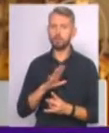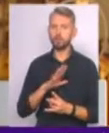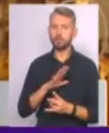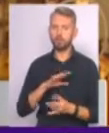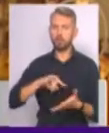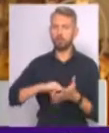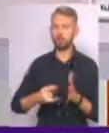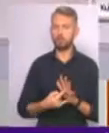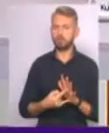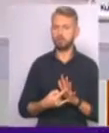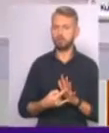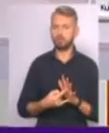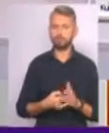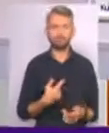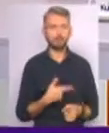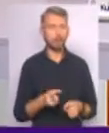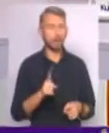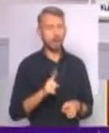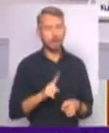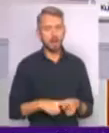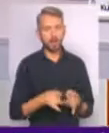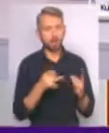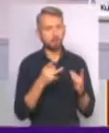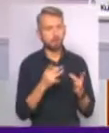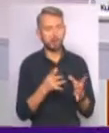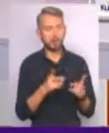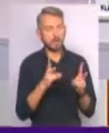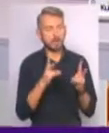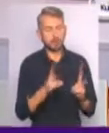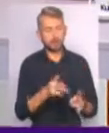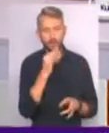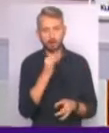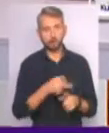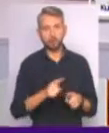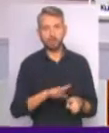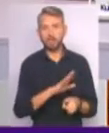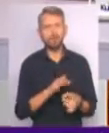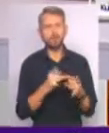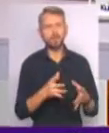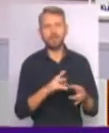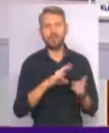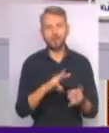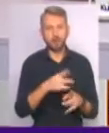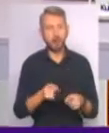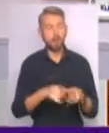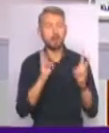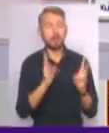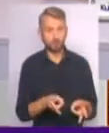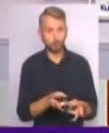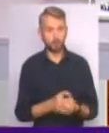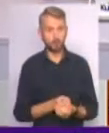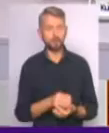товстим? Это просто катастрофа. Скажемо, що це не просто вредно, це катастрофа.